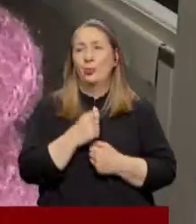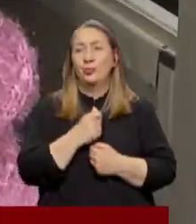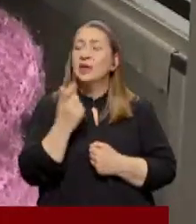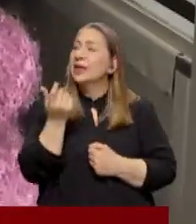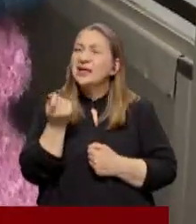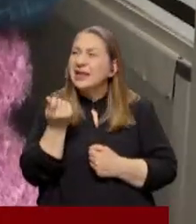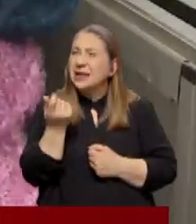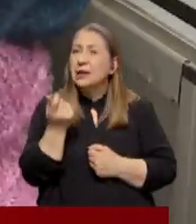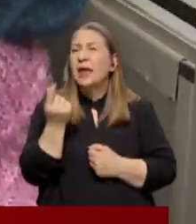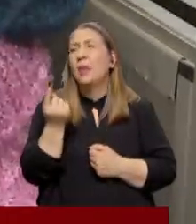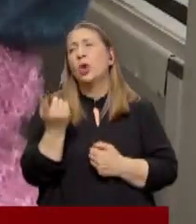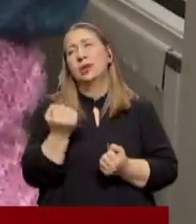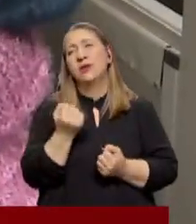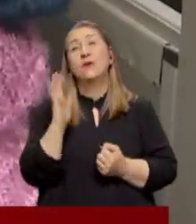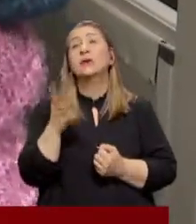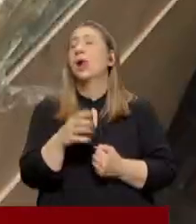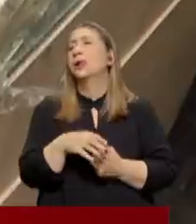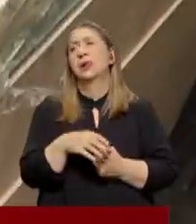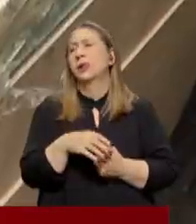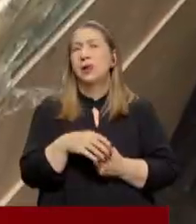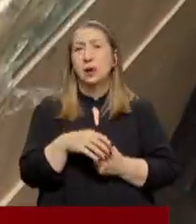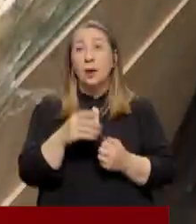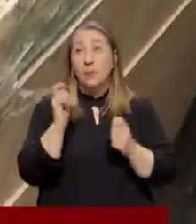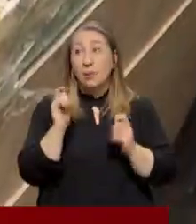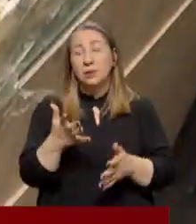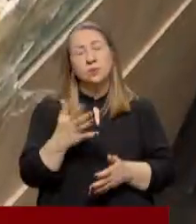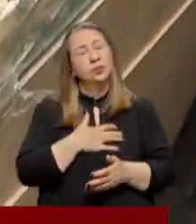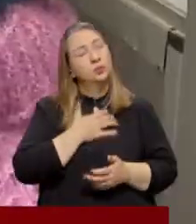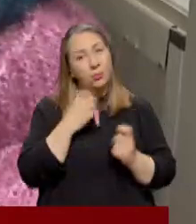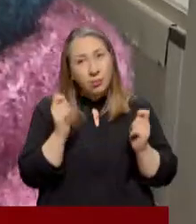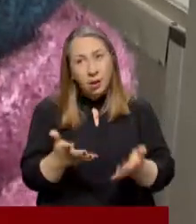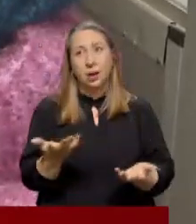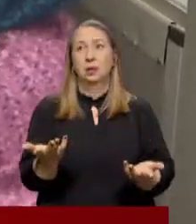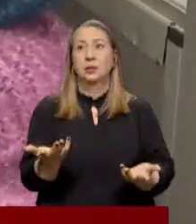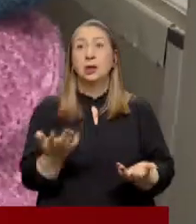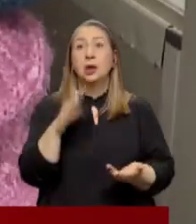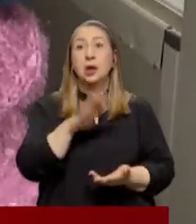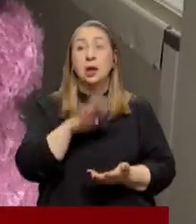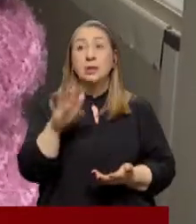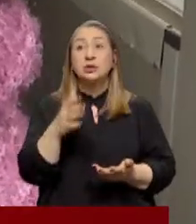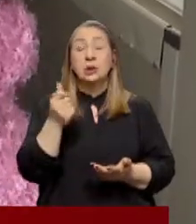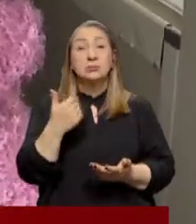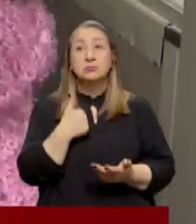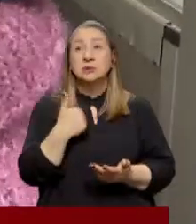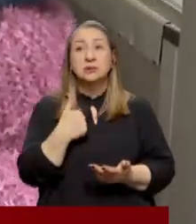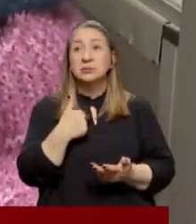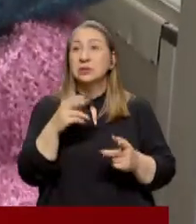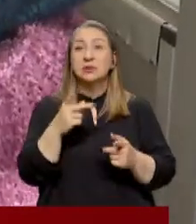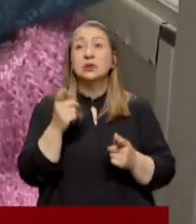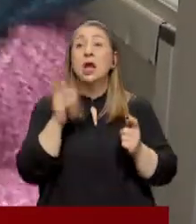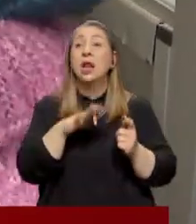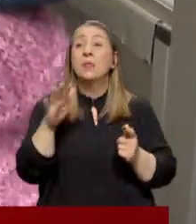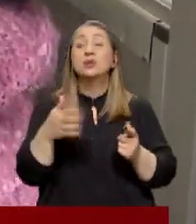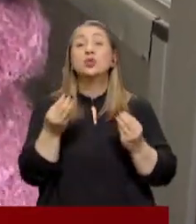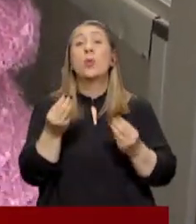Ne kadar alacaksınız? Yarım kilo. Fazlası alamıyoruz. Pahalı mı? Maalesef, tabii ki pahalı. 55 lira bizim gibiler için